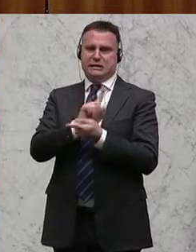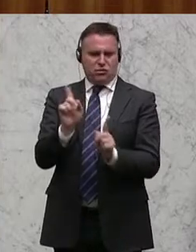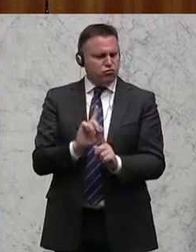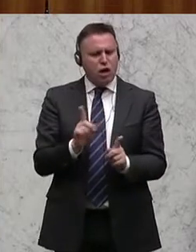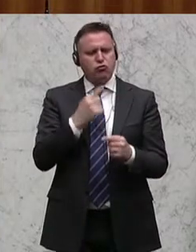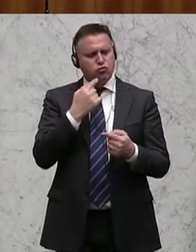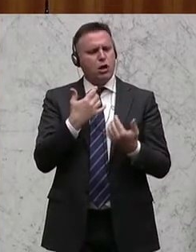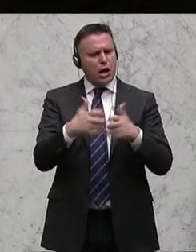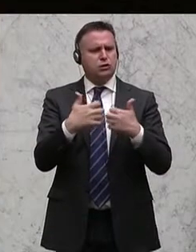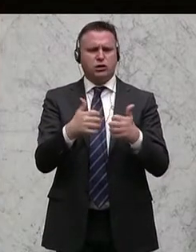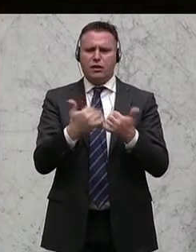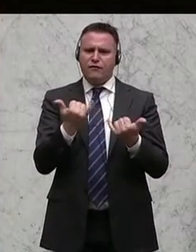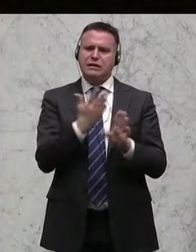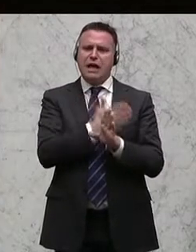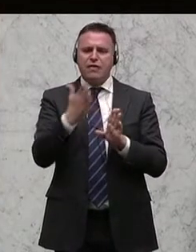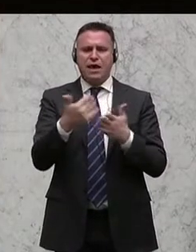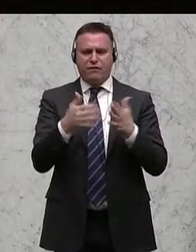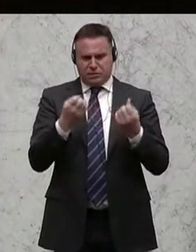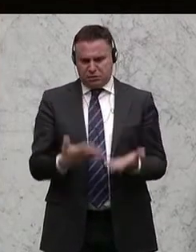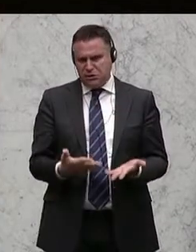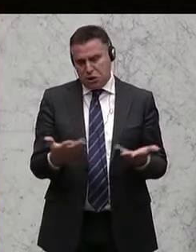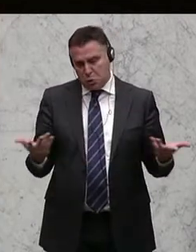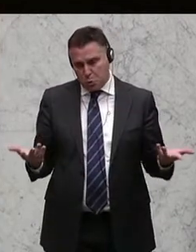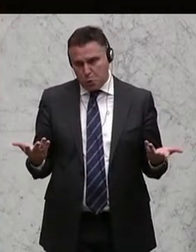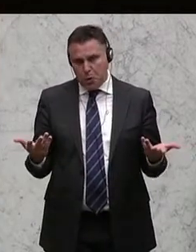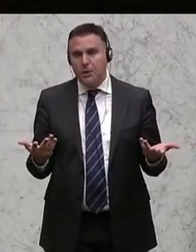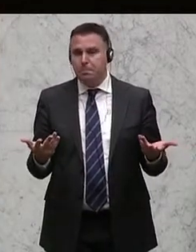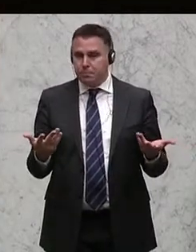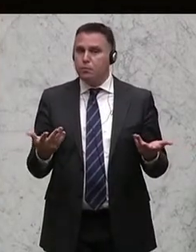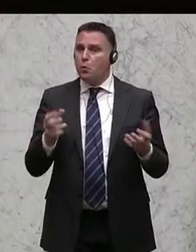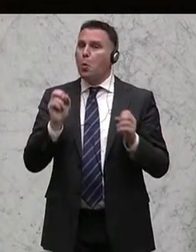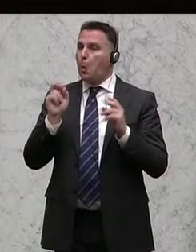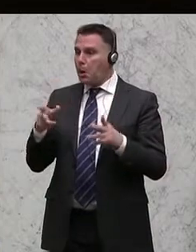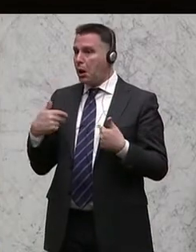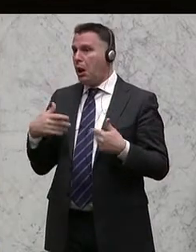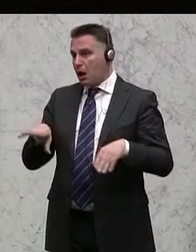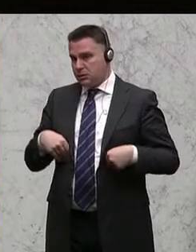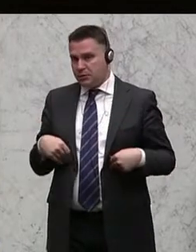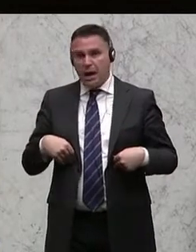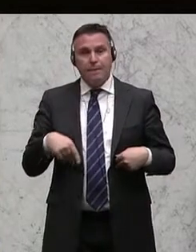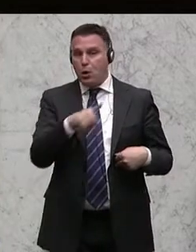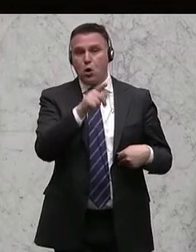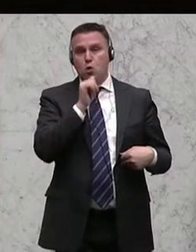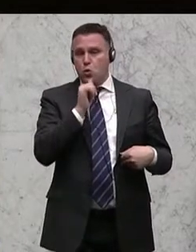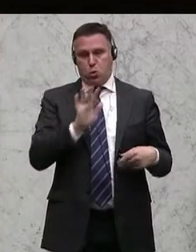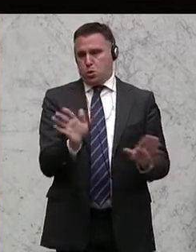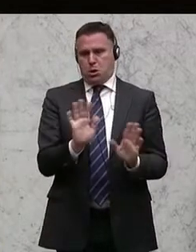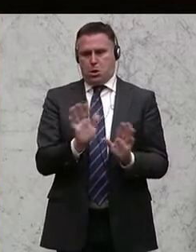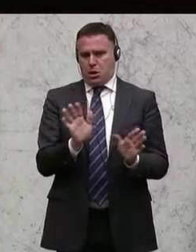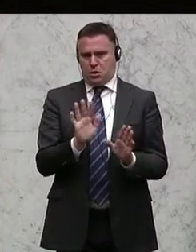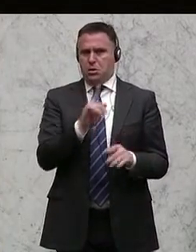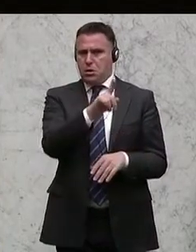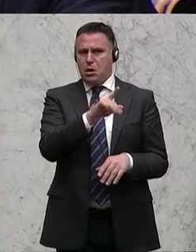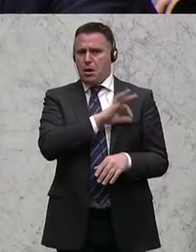um Vorgänge danach. Könnte man als Anzeiger einmal akzeptieren, haben aber die Grünen nicht gemacht, sondern mit